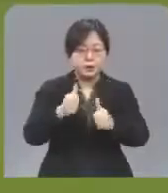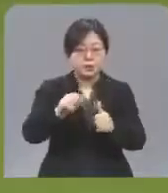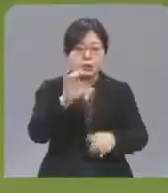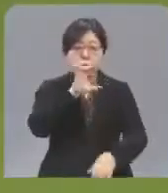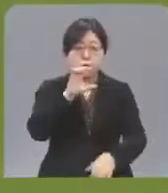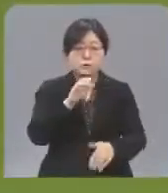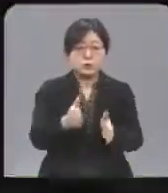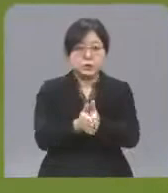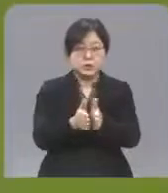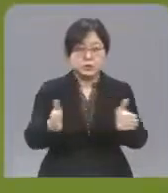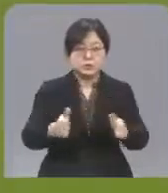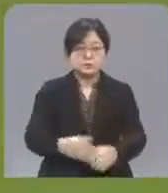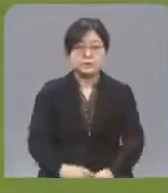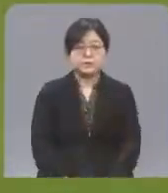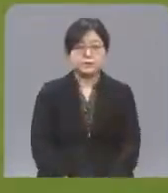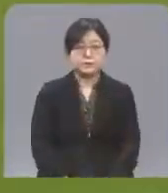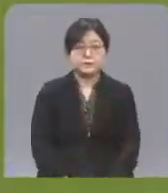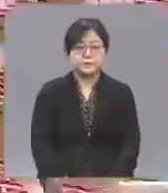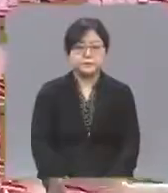스프링 캠프를 시작했습니다.